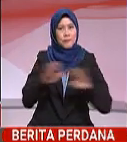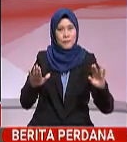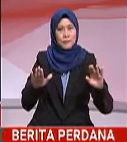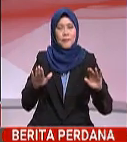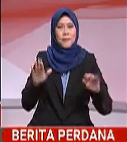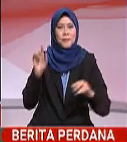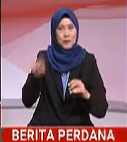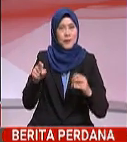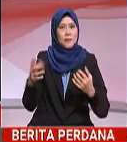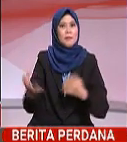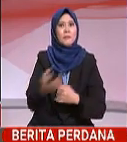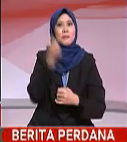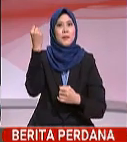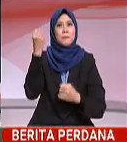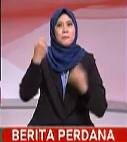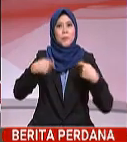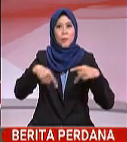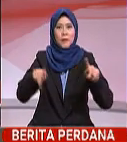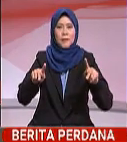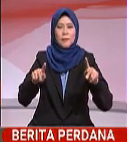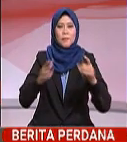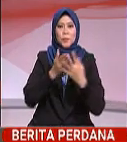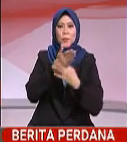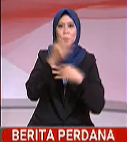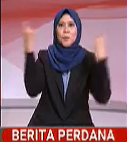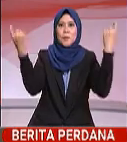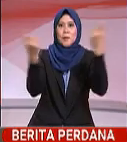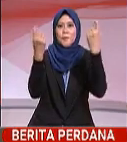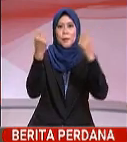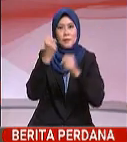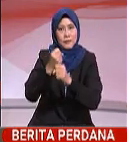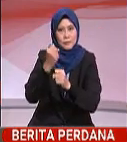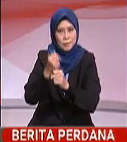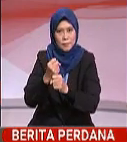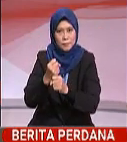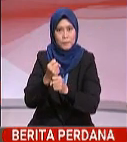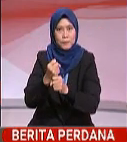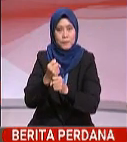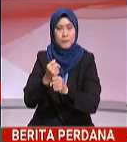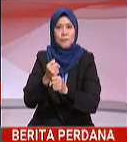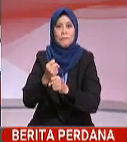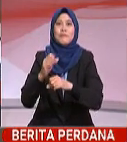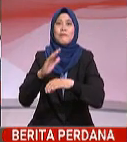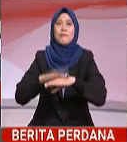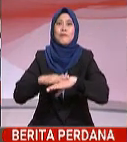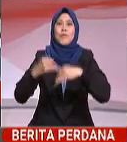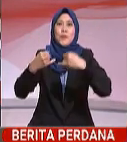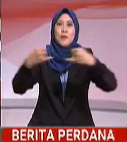dapat merebut peluang yang ada menerusi Karnival Pekerjaan yang diadakan secara maya.